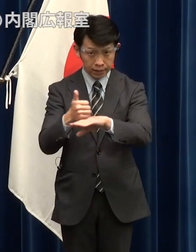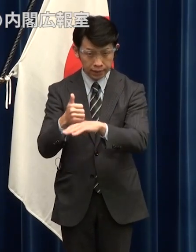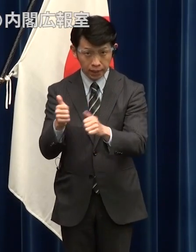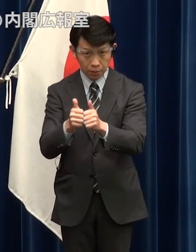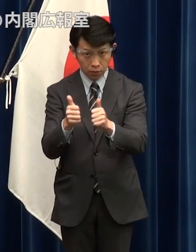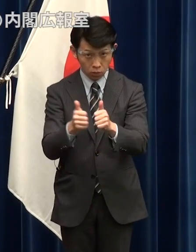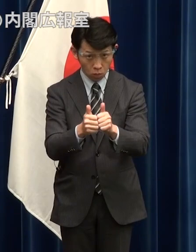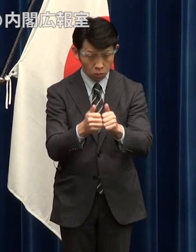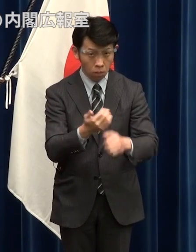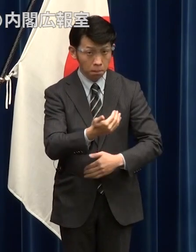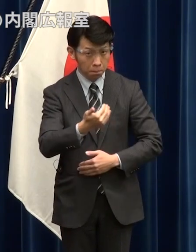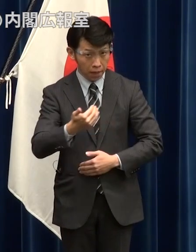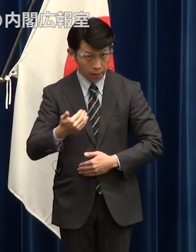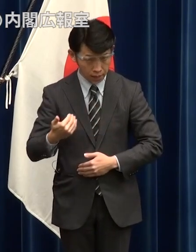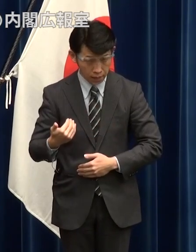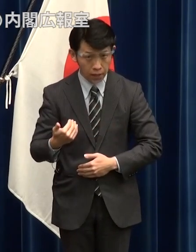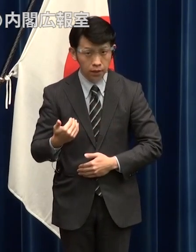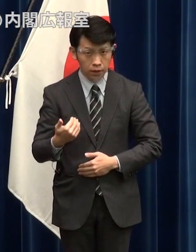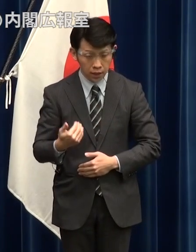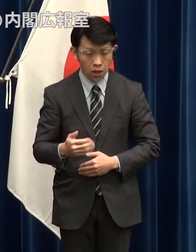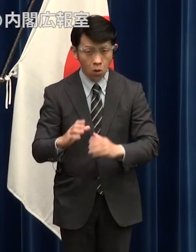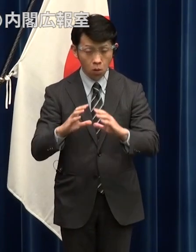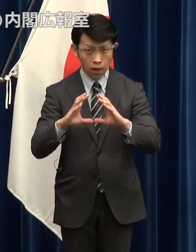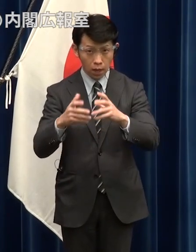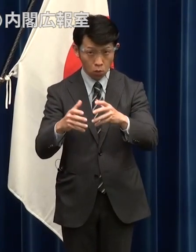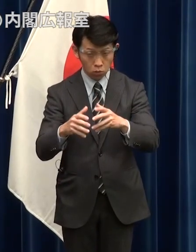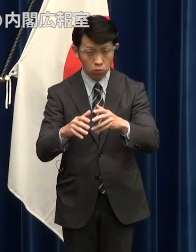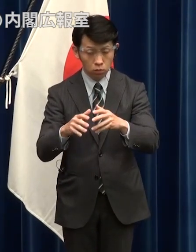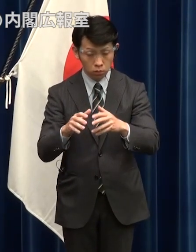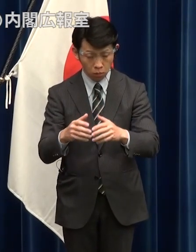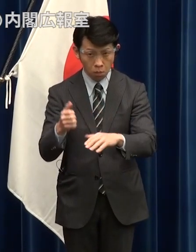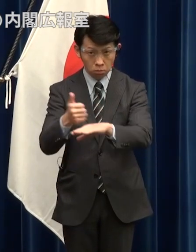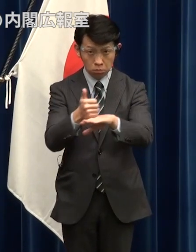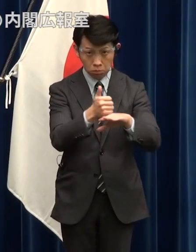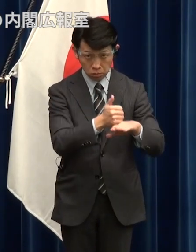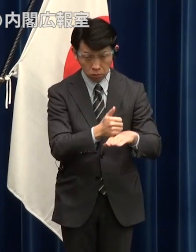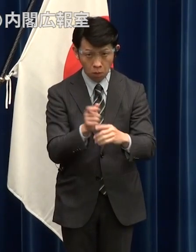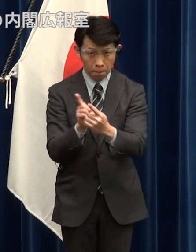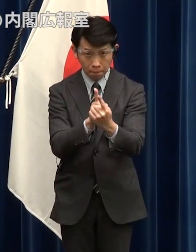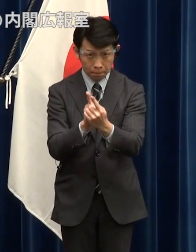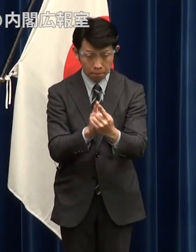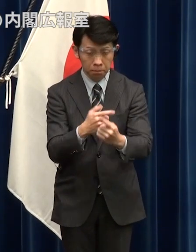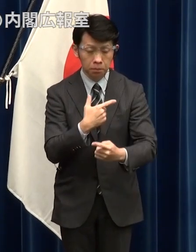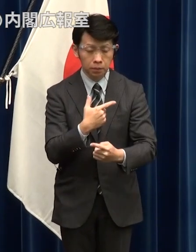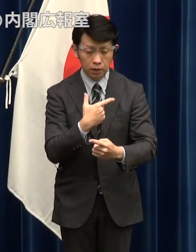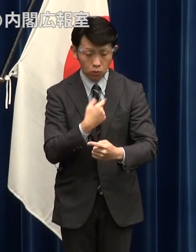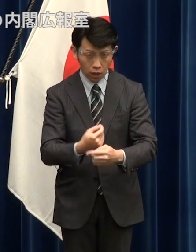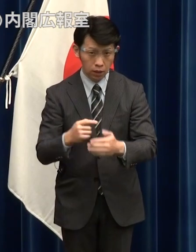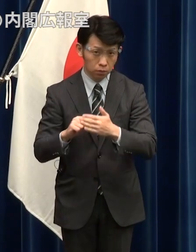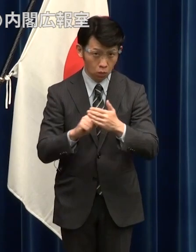以降を通じてさまざまな努力をしていきたいということをおっしゃいました。で